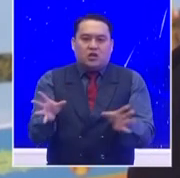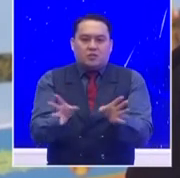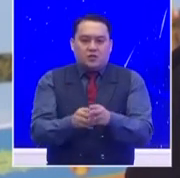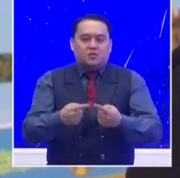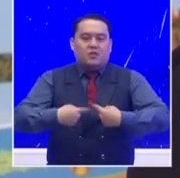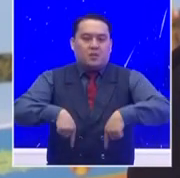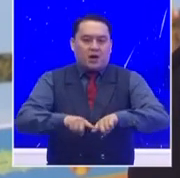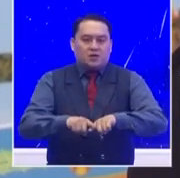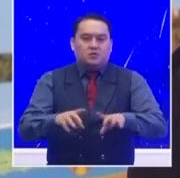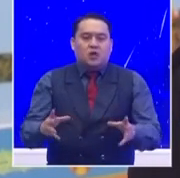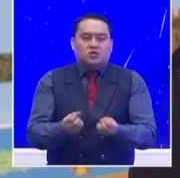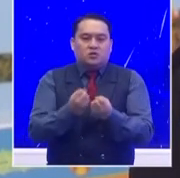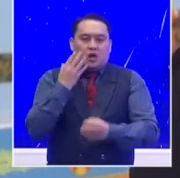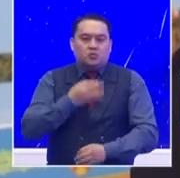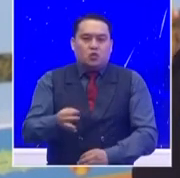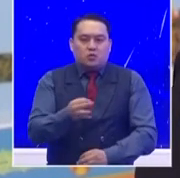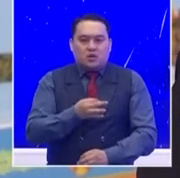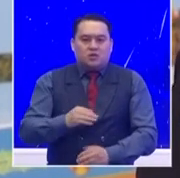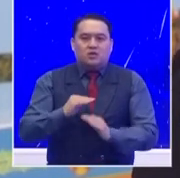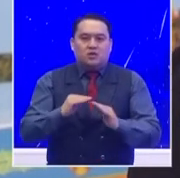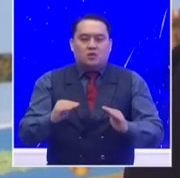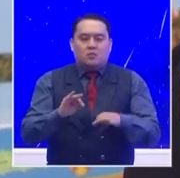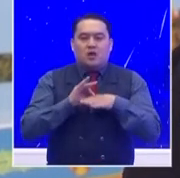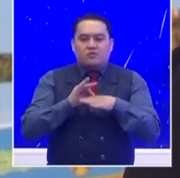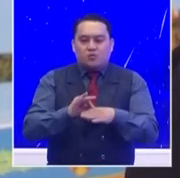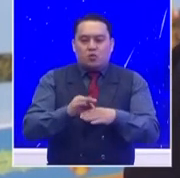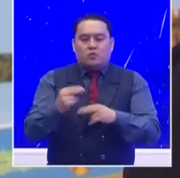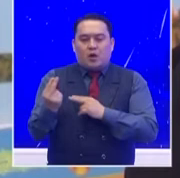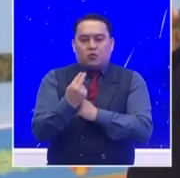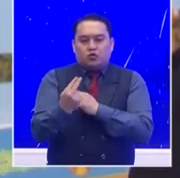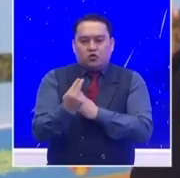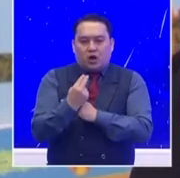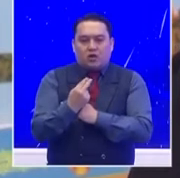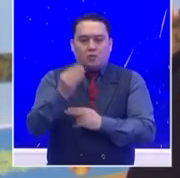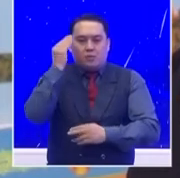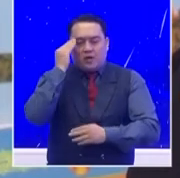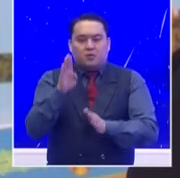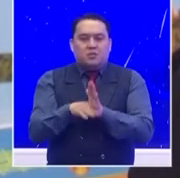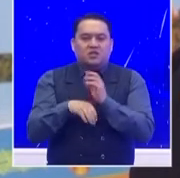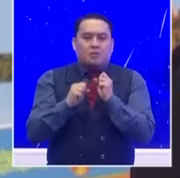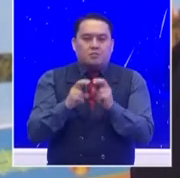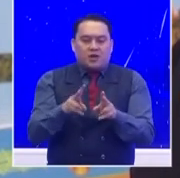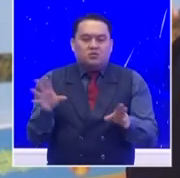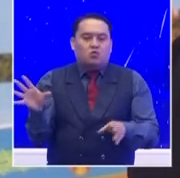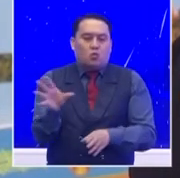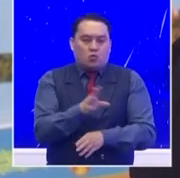с департаментом по через алматинской области с детьми проводим занятия о мерах пожарной безопасности